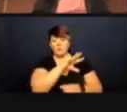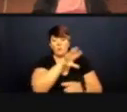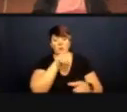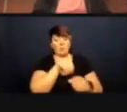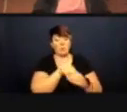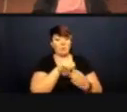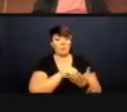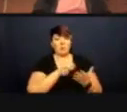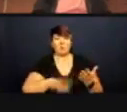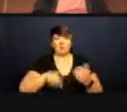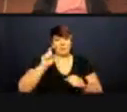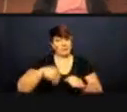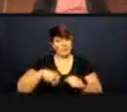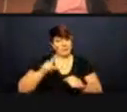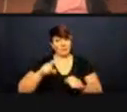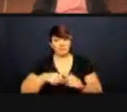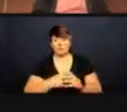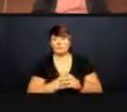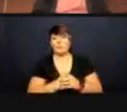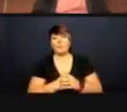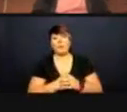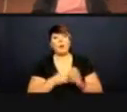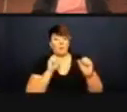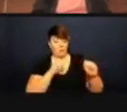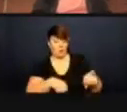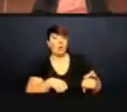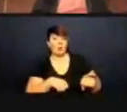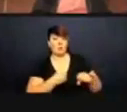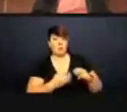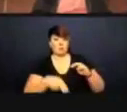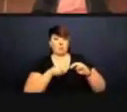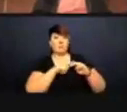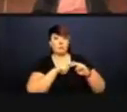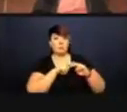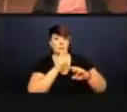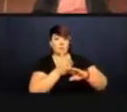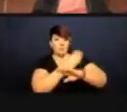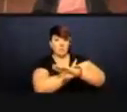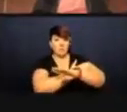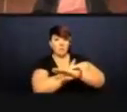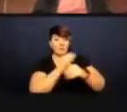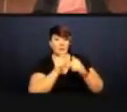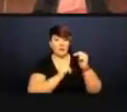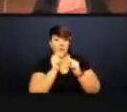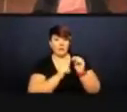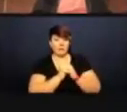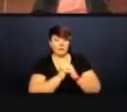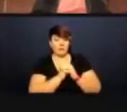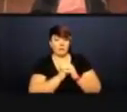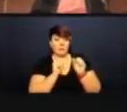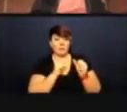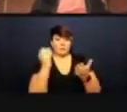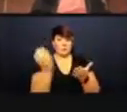tunapaswa kuangazia mahitaji ya wanafunzi wetu tunapofanya maamuzi.